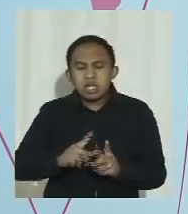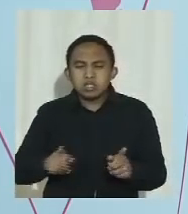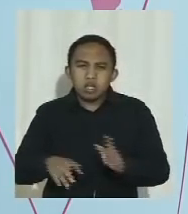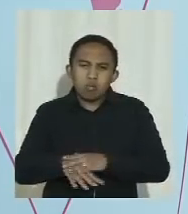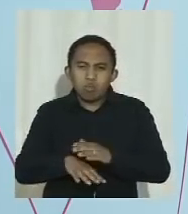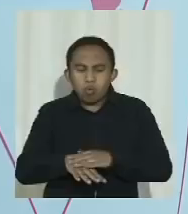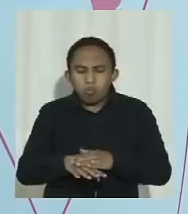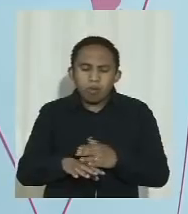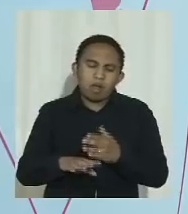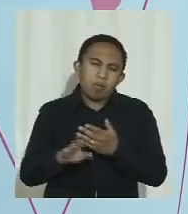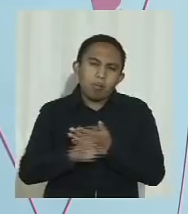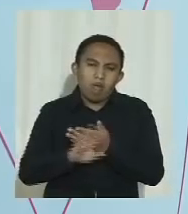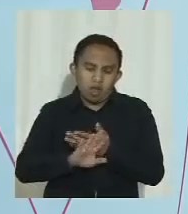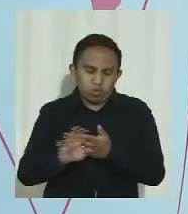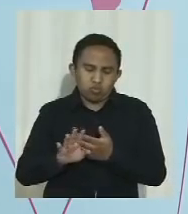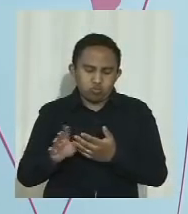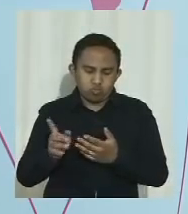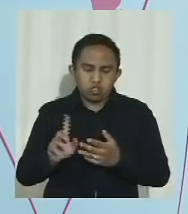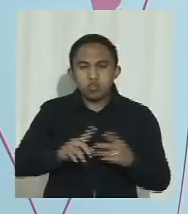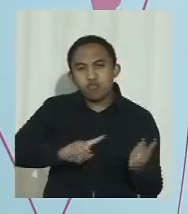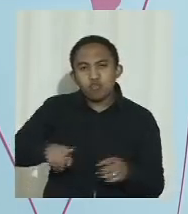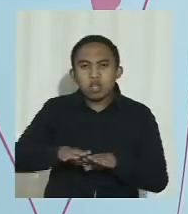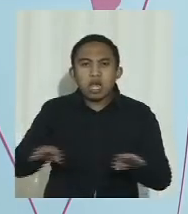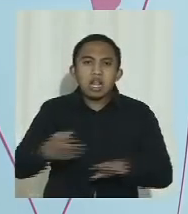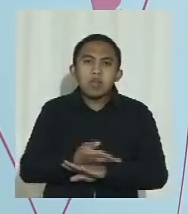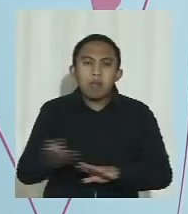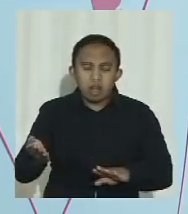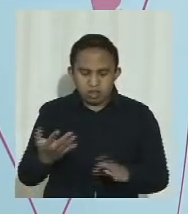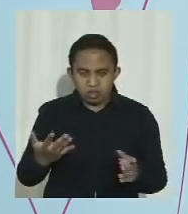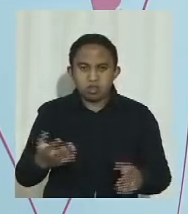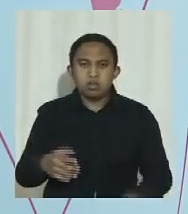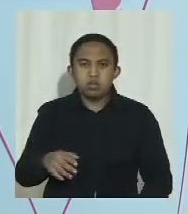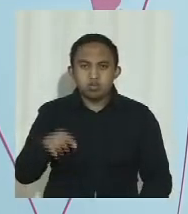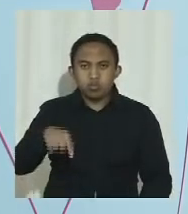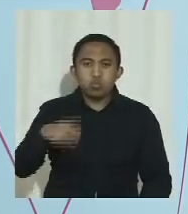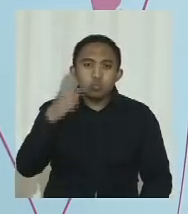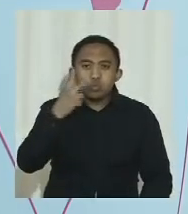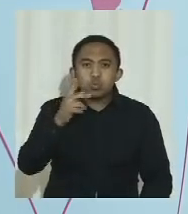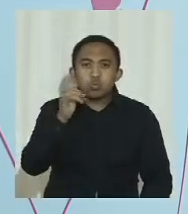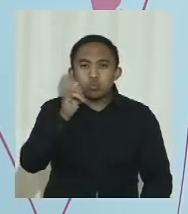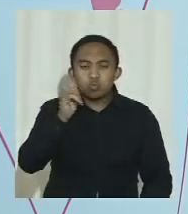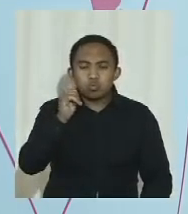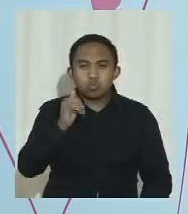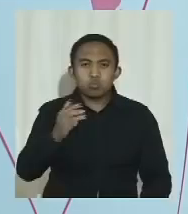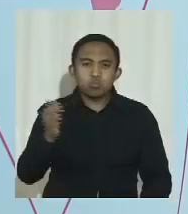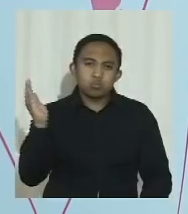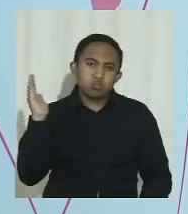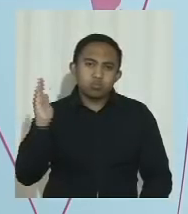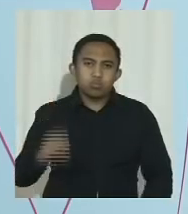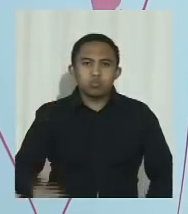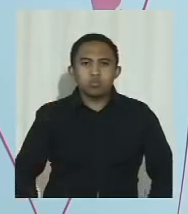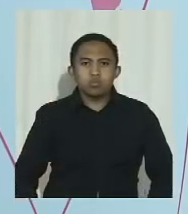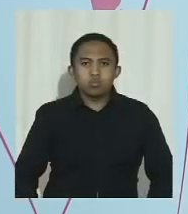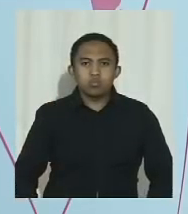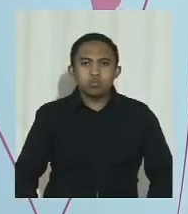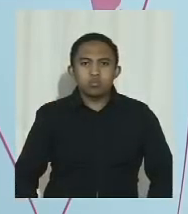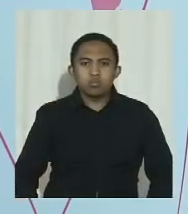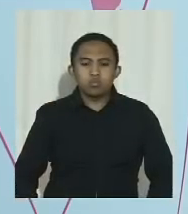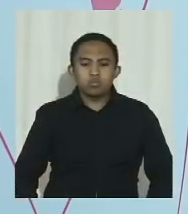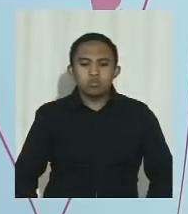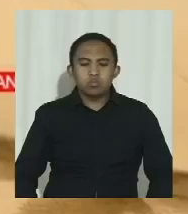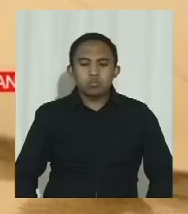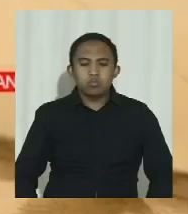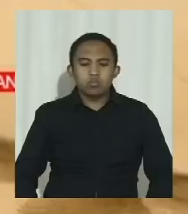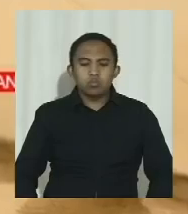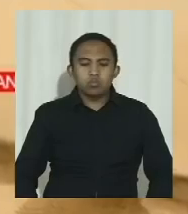any atsimon'ny Madagasikara no nataon'ity ONG iray ity. Fitsoandry Masarvelo sy Rodriguez Afmahaly no hitatitra amintsika ny andinindinin'izay.